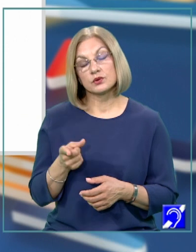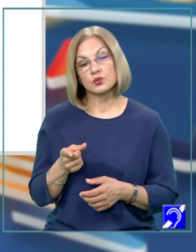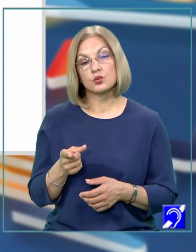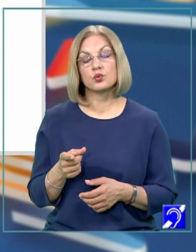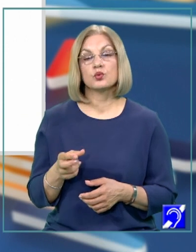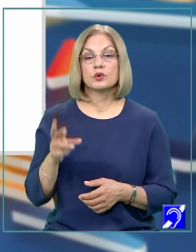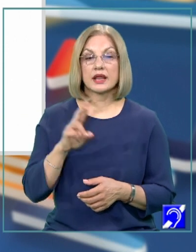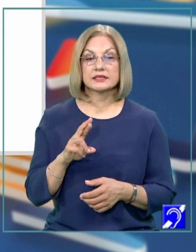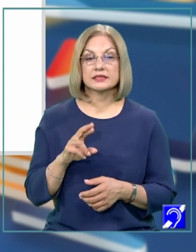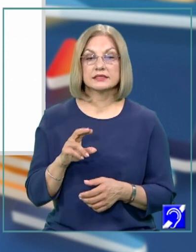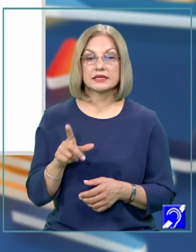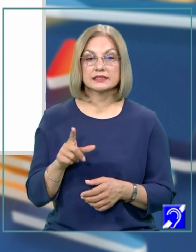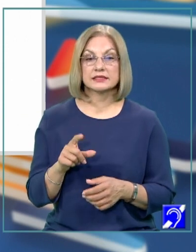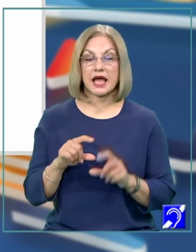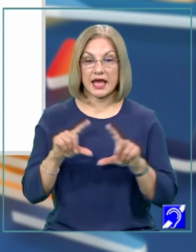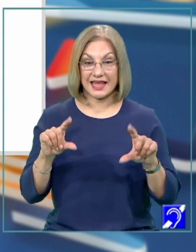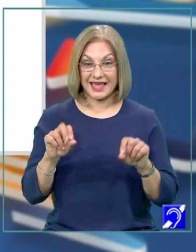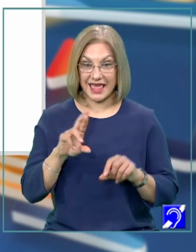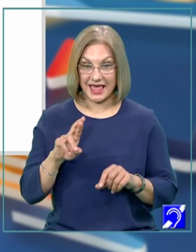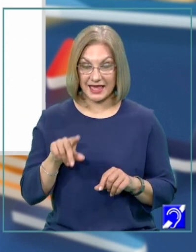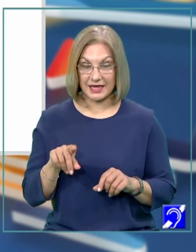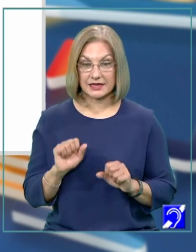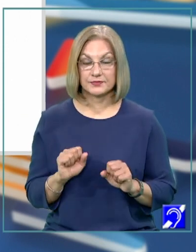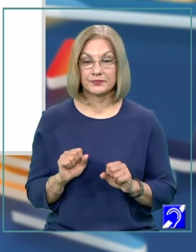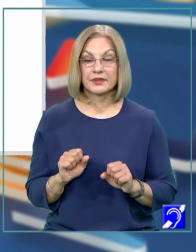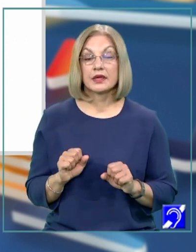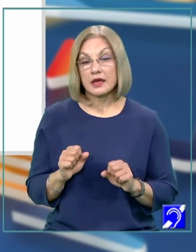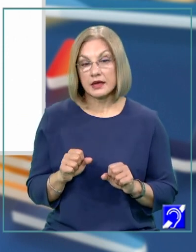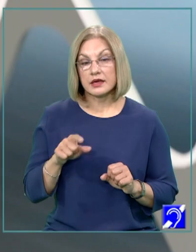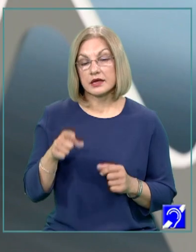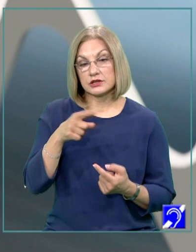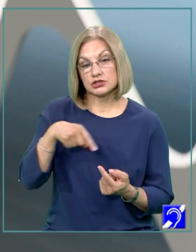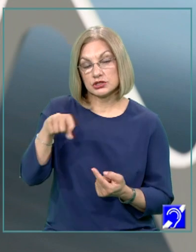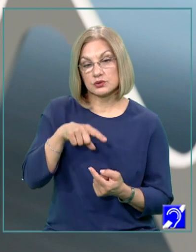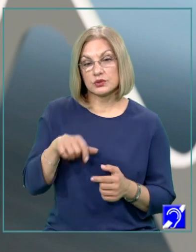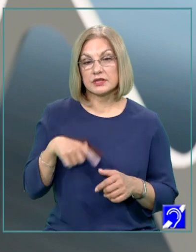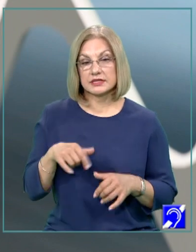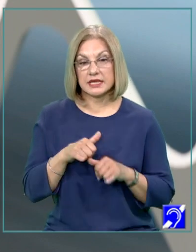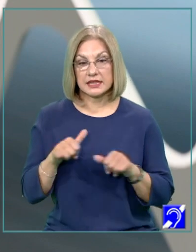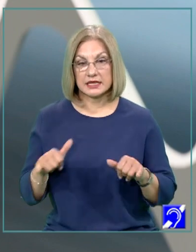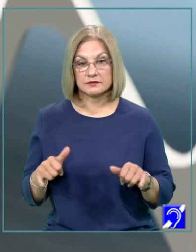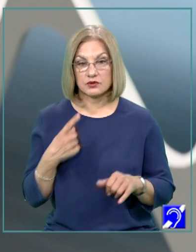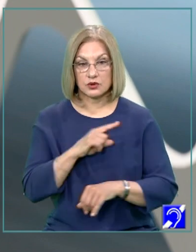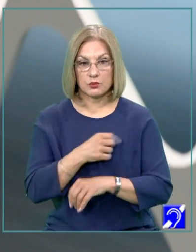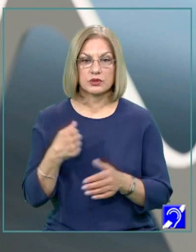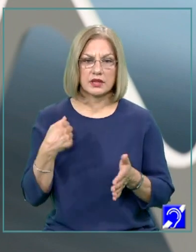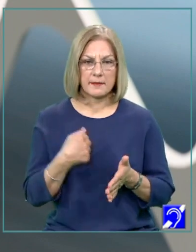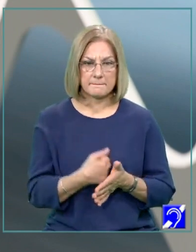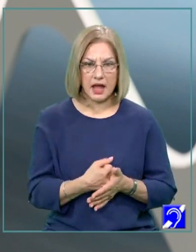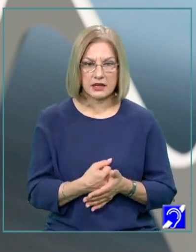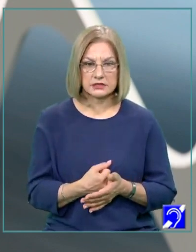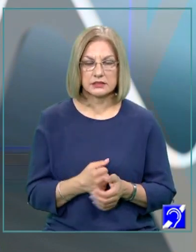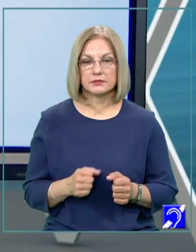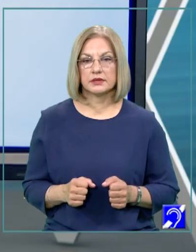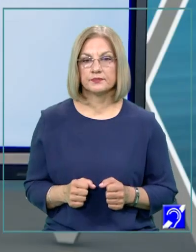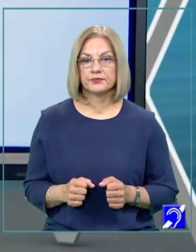rezistența rezistorului legat la bornele sale în circuit se dezvoltă putere maximă în